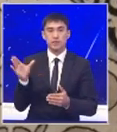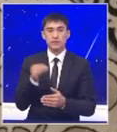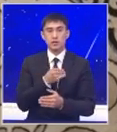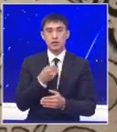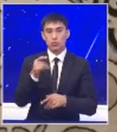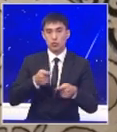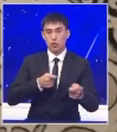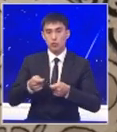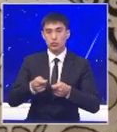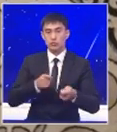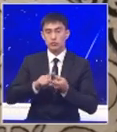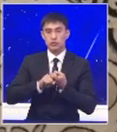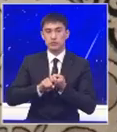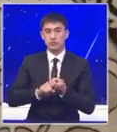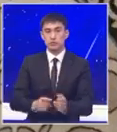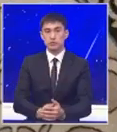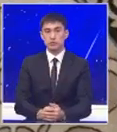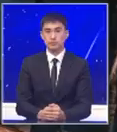от руководства зависится.